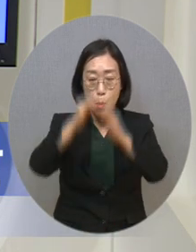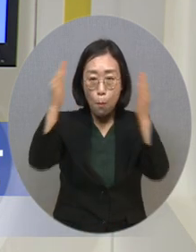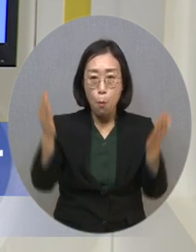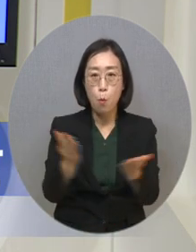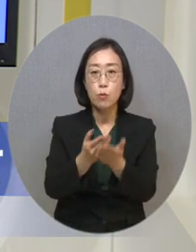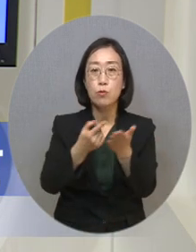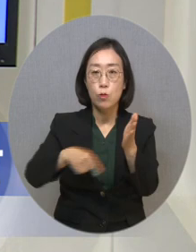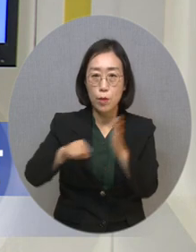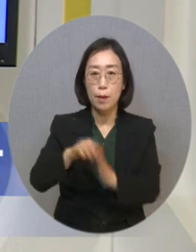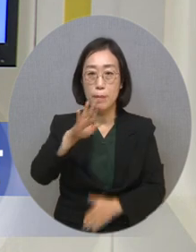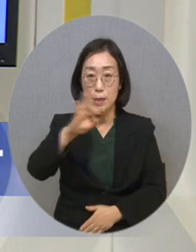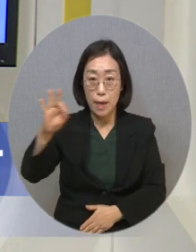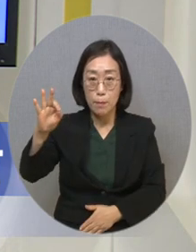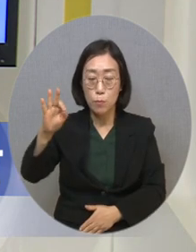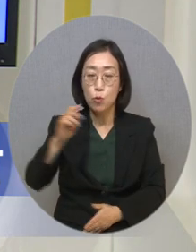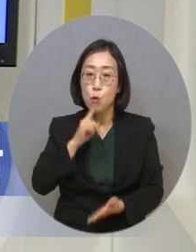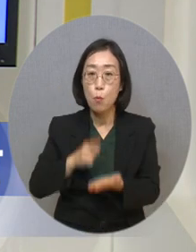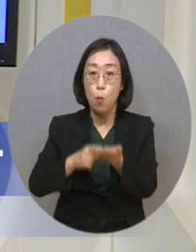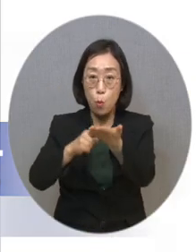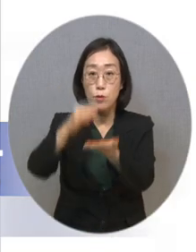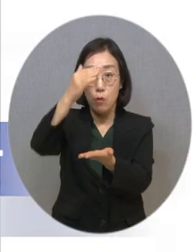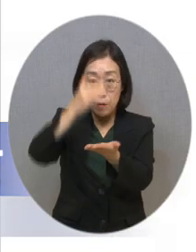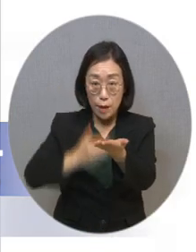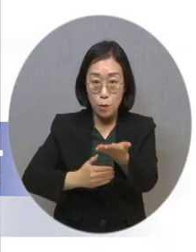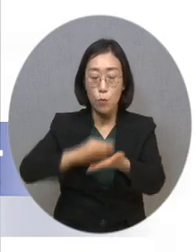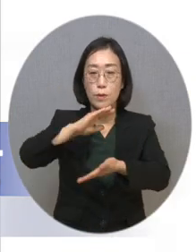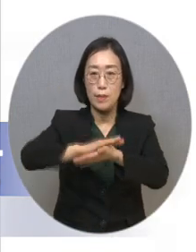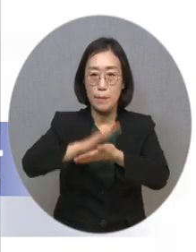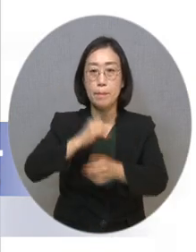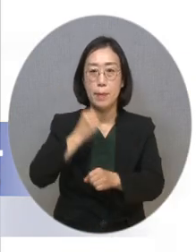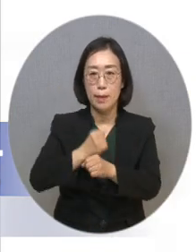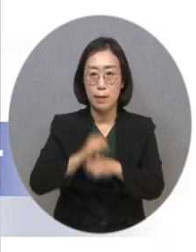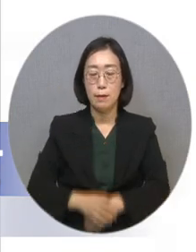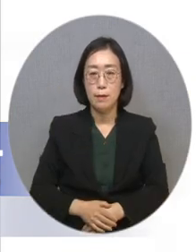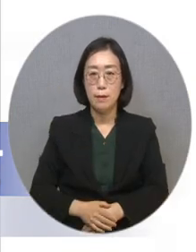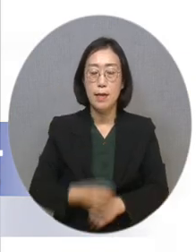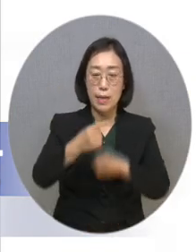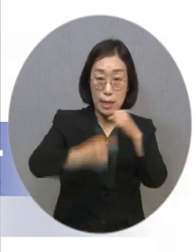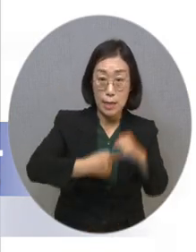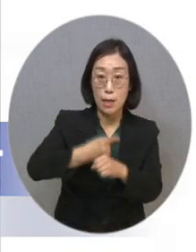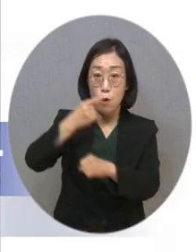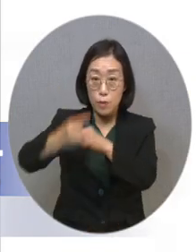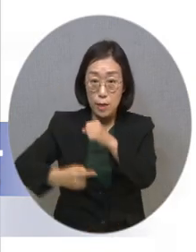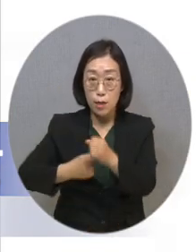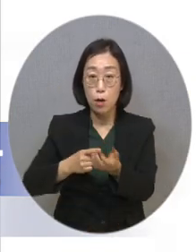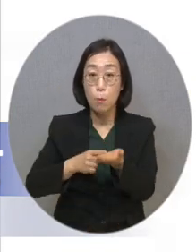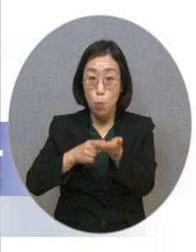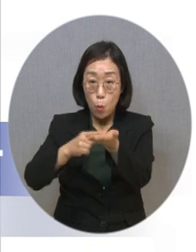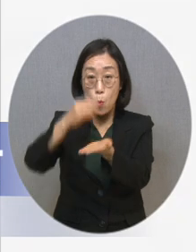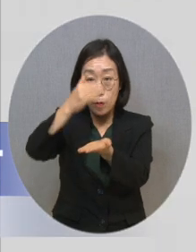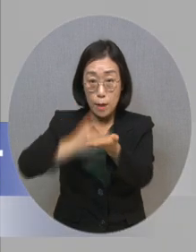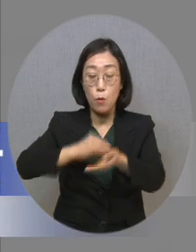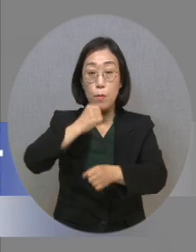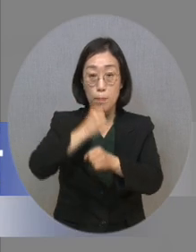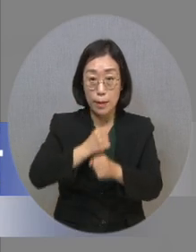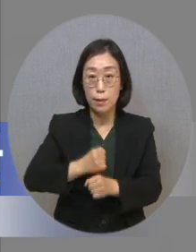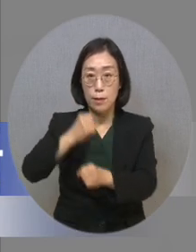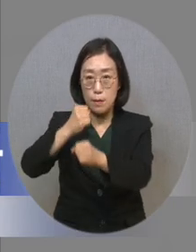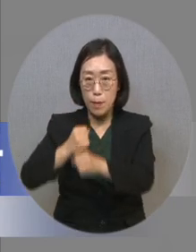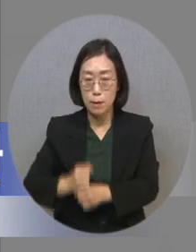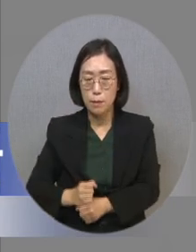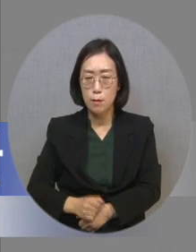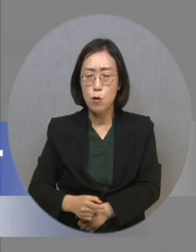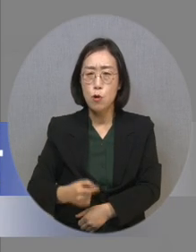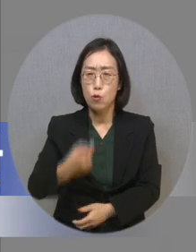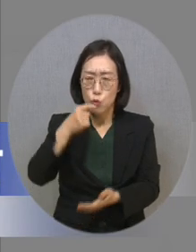베리어프리 의정 보고서를 발간했습니다 매년 김현은 의정 보고서를 제작하면서이 정보 접근성에